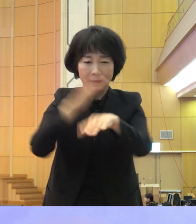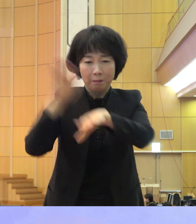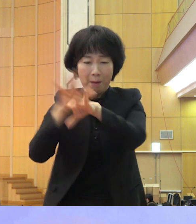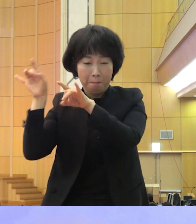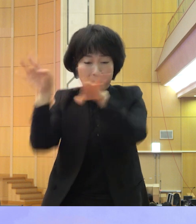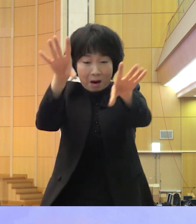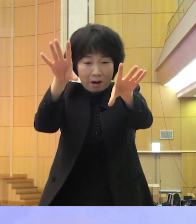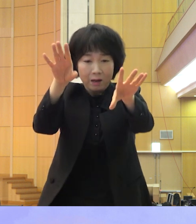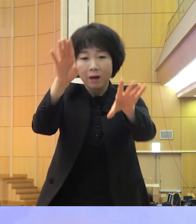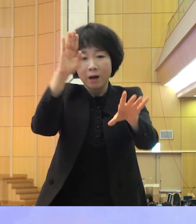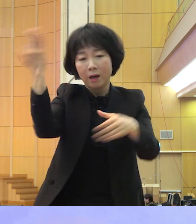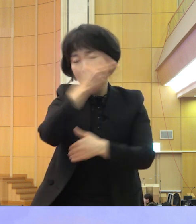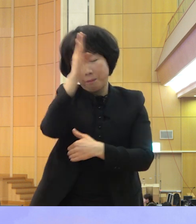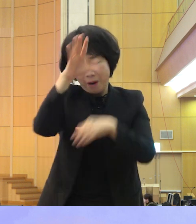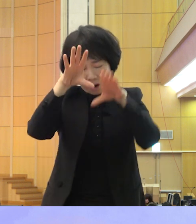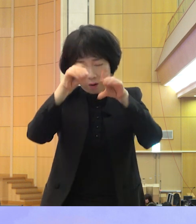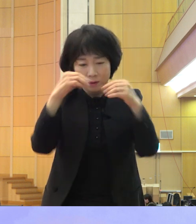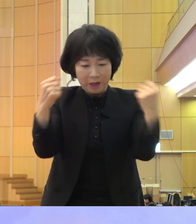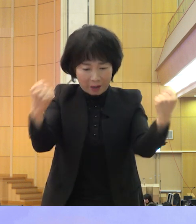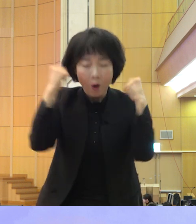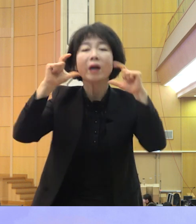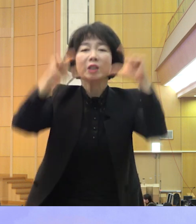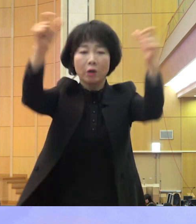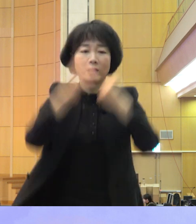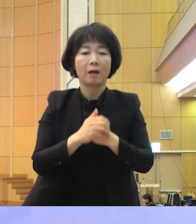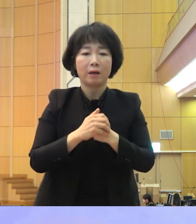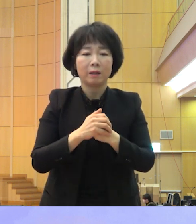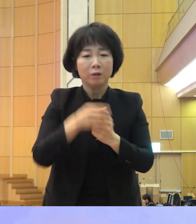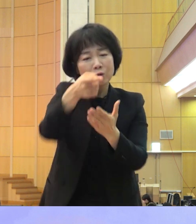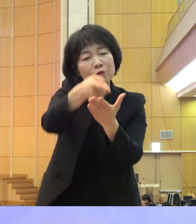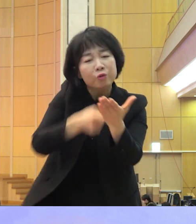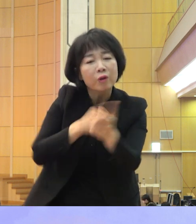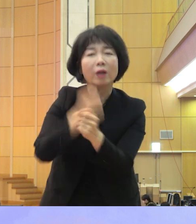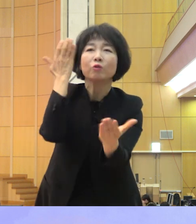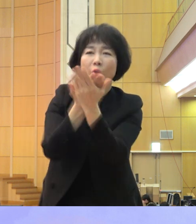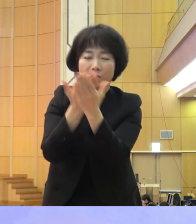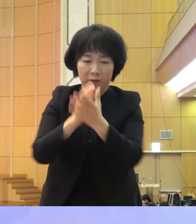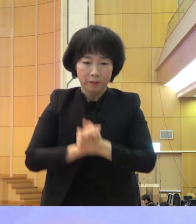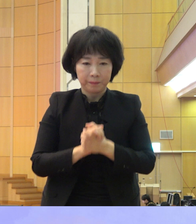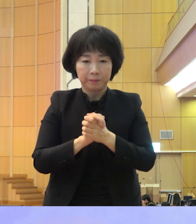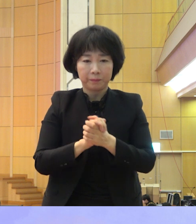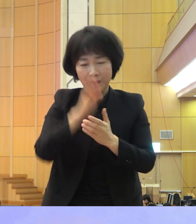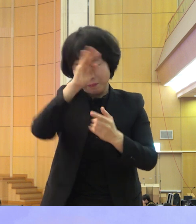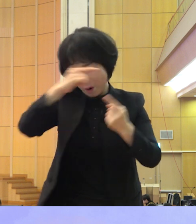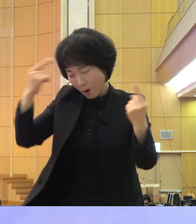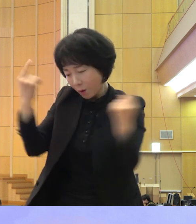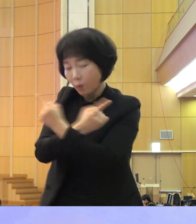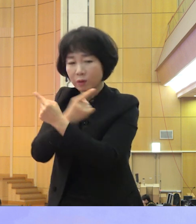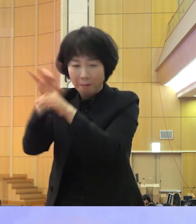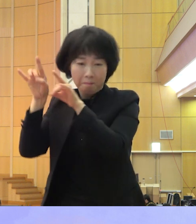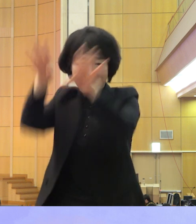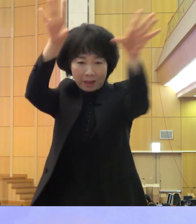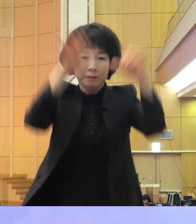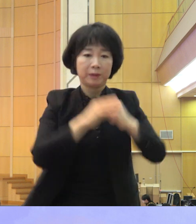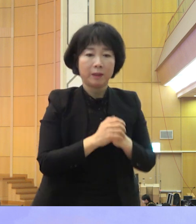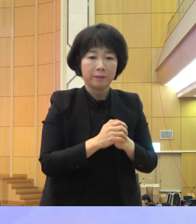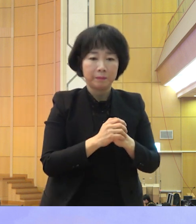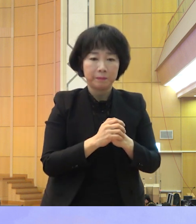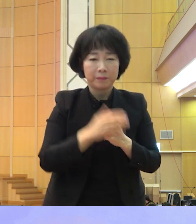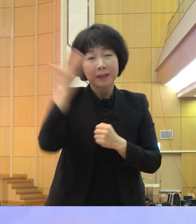어루만져 주사 깨끗이 치료되게 하시고 수술할 자 수술하게 하시고 치료하는 광선같이